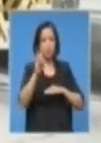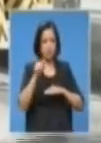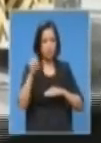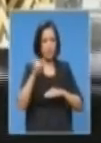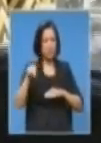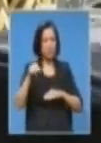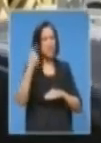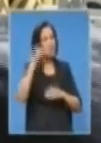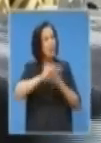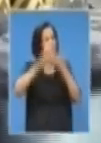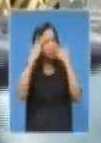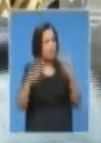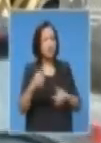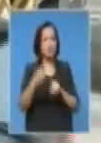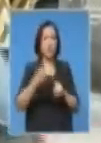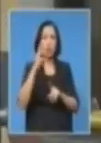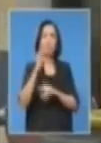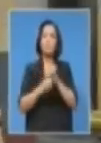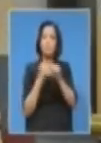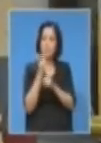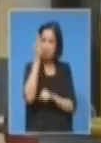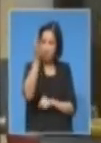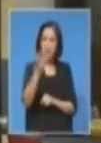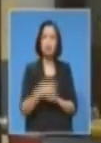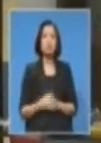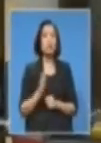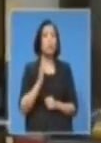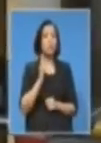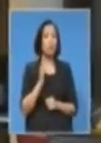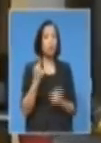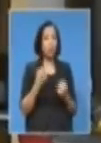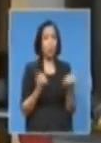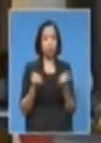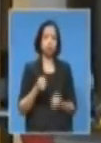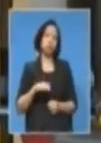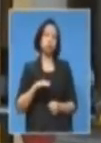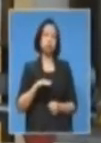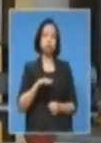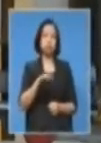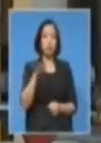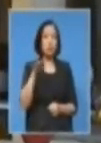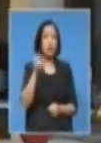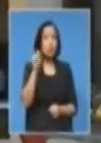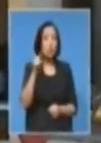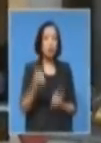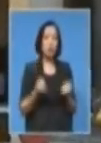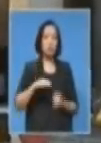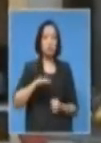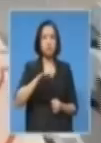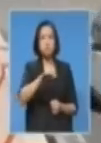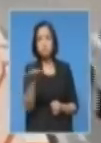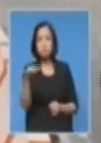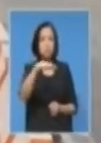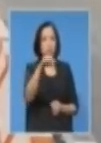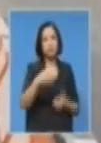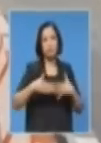มิถุนายนปีหน้านะครับอันนี้ก็เป็นการที่จะทำให้การเดินทางบนทางด่วนของการทางพิเศษนั้นมีความสะดวกสบายม